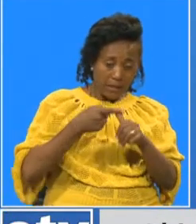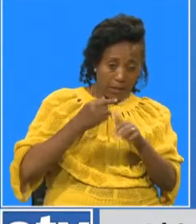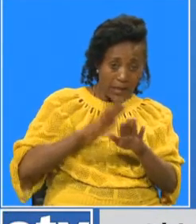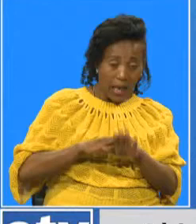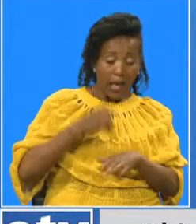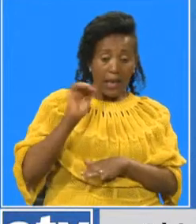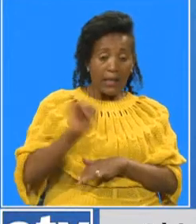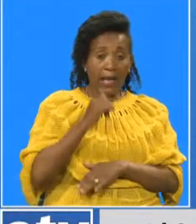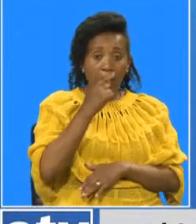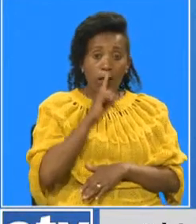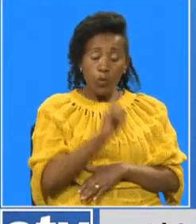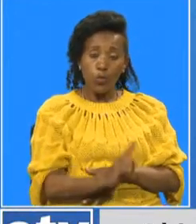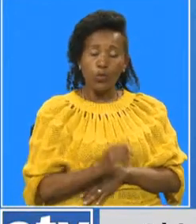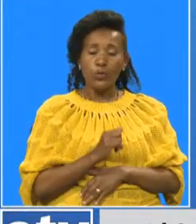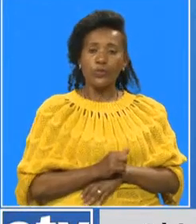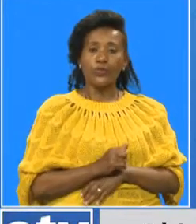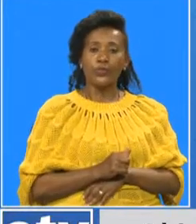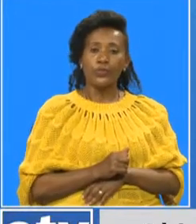ላይ እንደነገርኩ